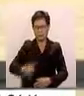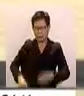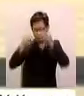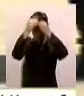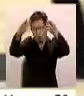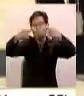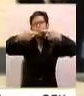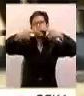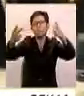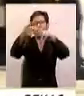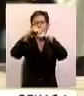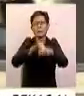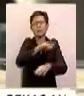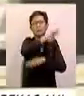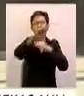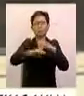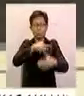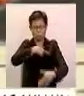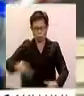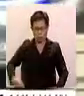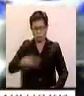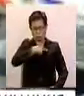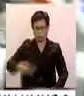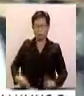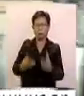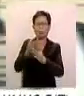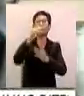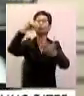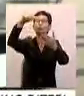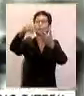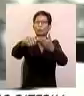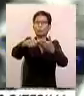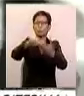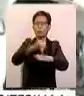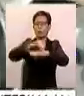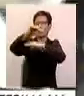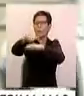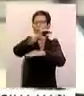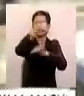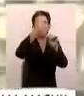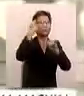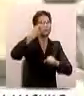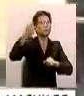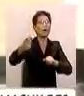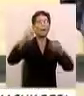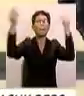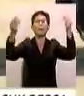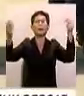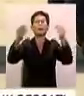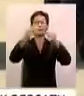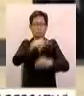secara rasmi kepada Duli-Duli Yang Maha Mulia Raja-Raja melalui warkah yang diutus kepada Setiausaha Majlis